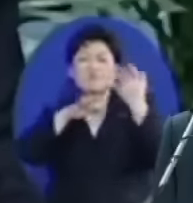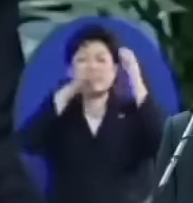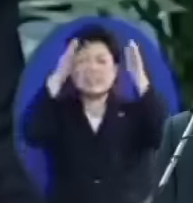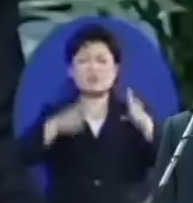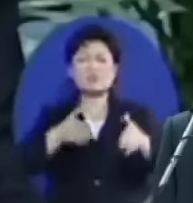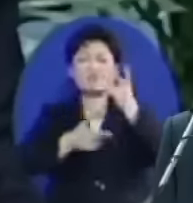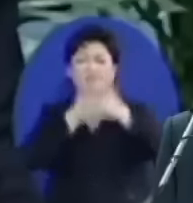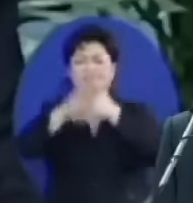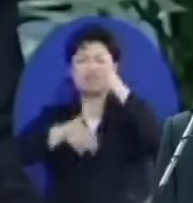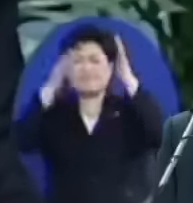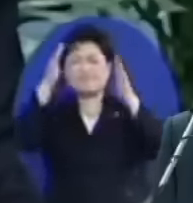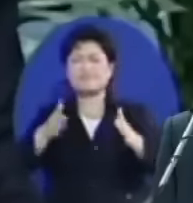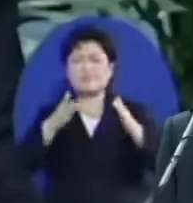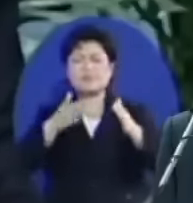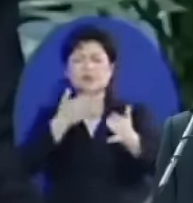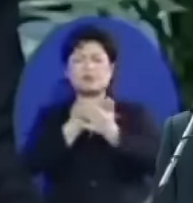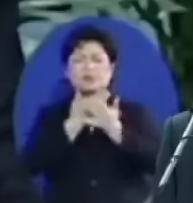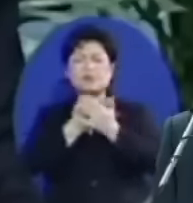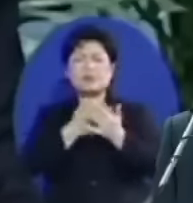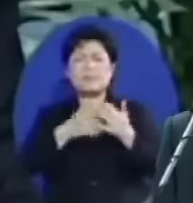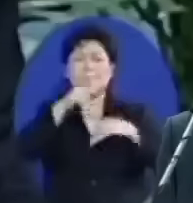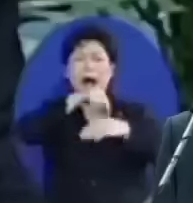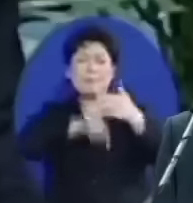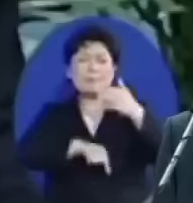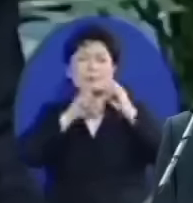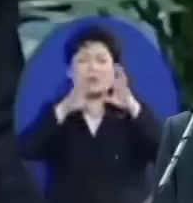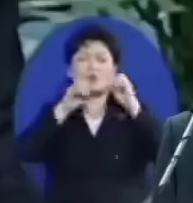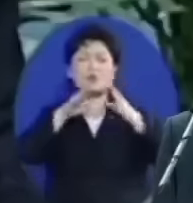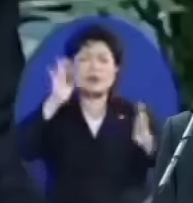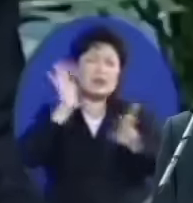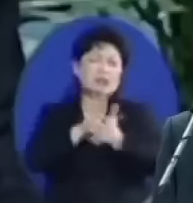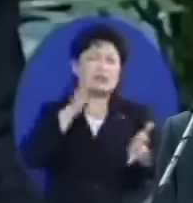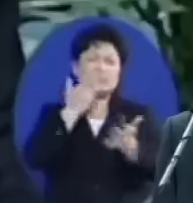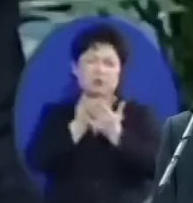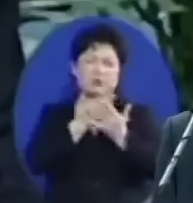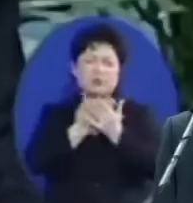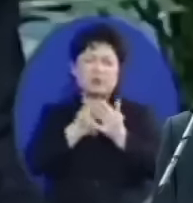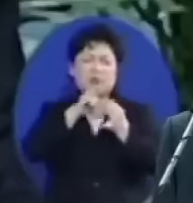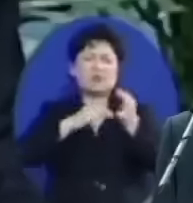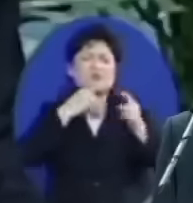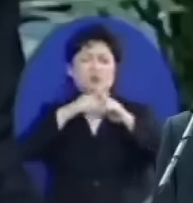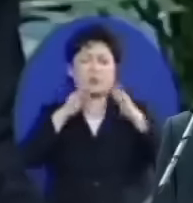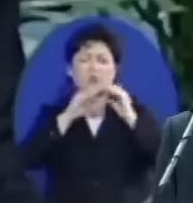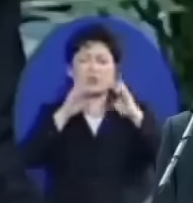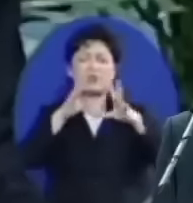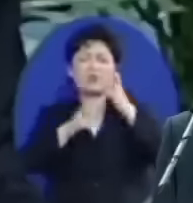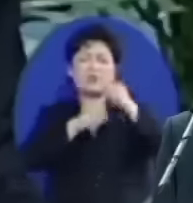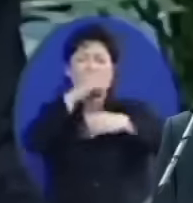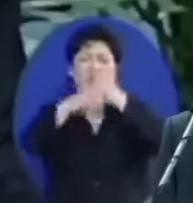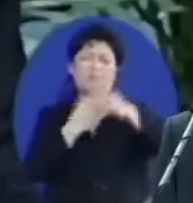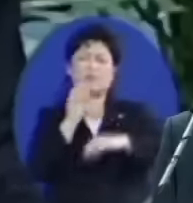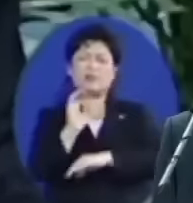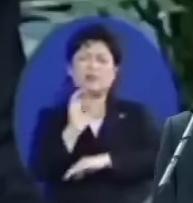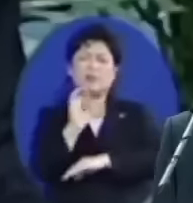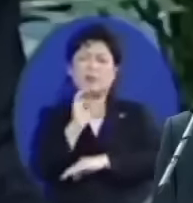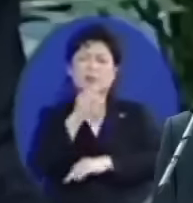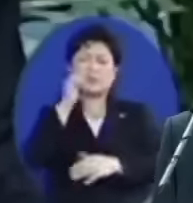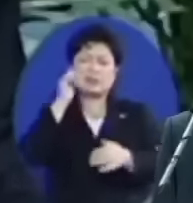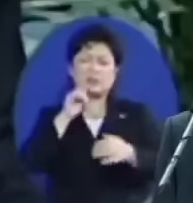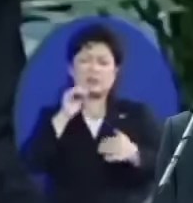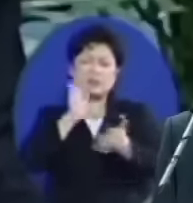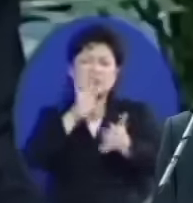전도해야 되겠다는 열심이 생겨나게 도와주시옵소서. 우리 여의도 순복음교회에서 전도의 횃불이 높이 솟아오르게